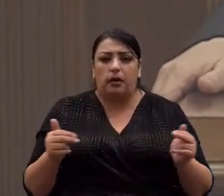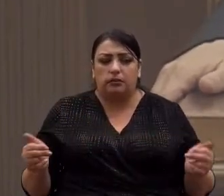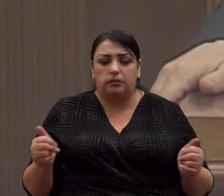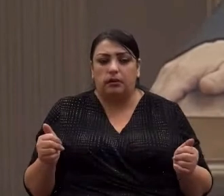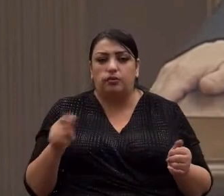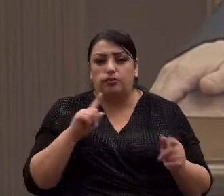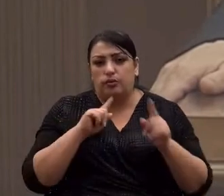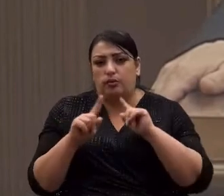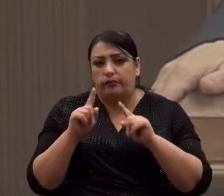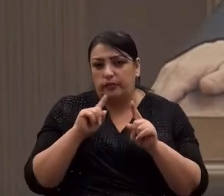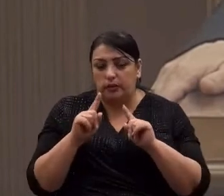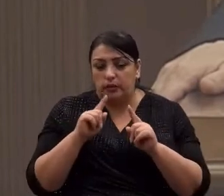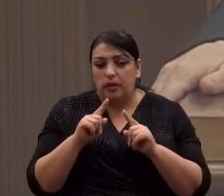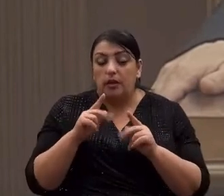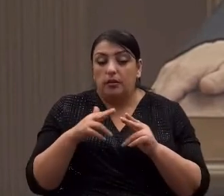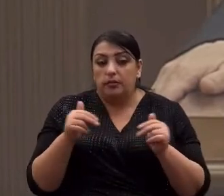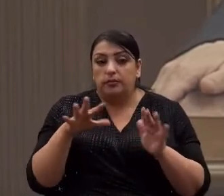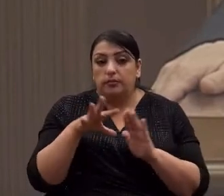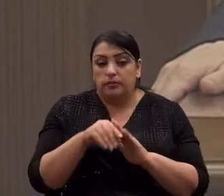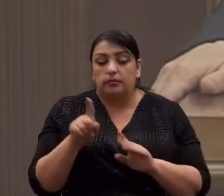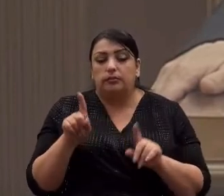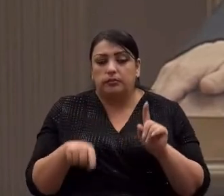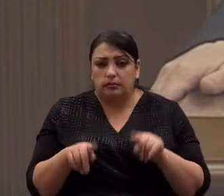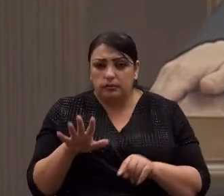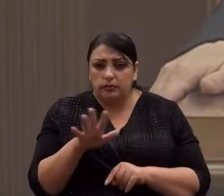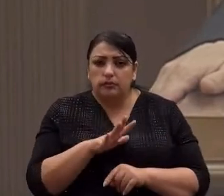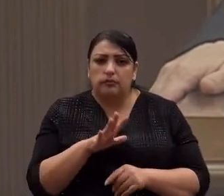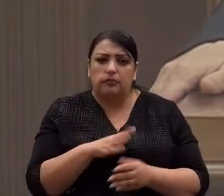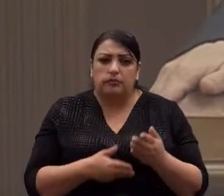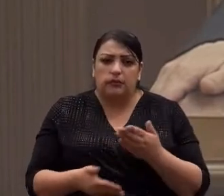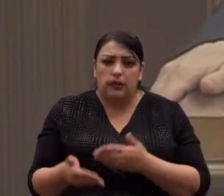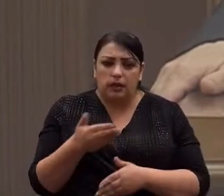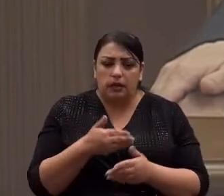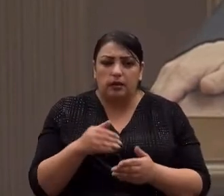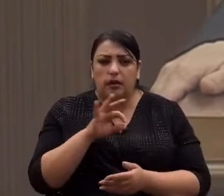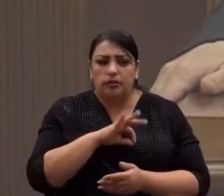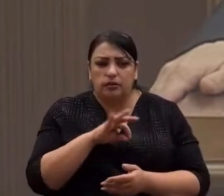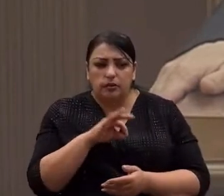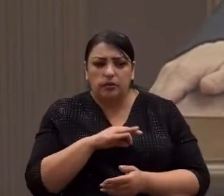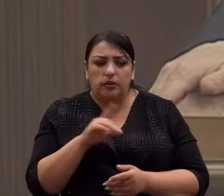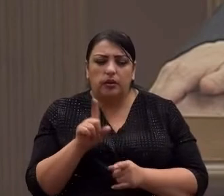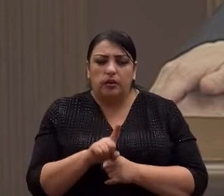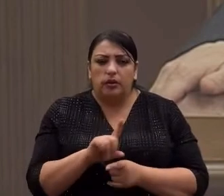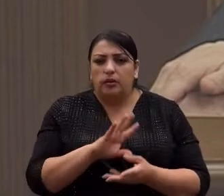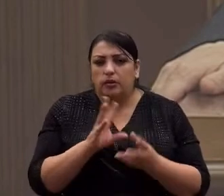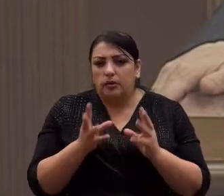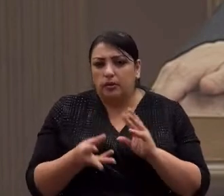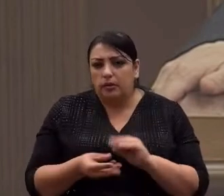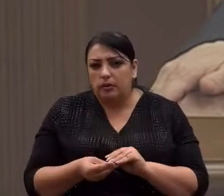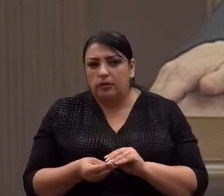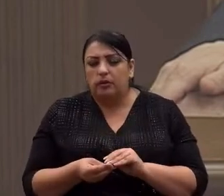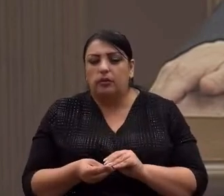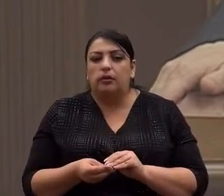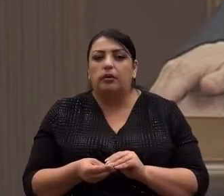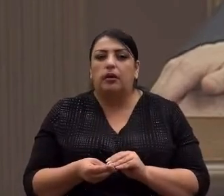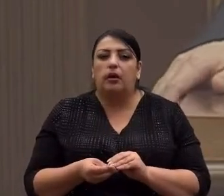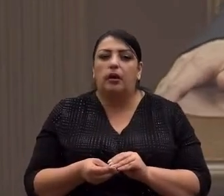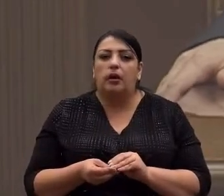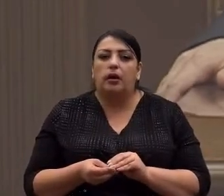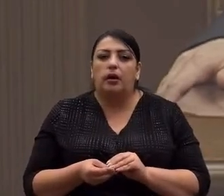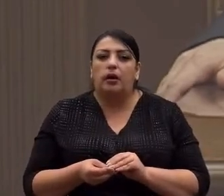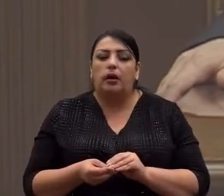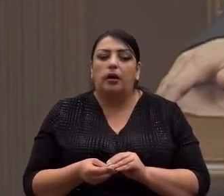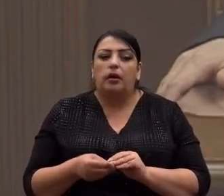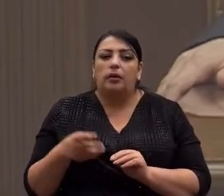նաև լինում են այդպիսի բաներ, քննարկումներ, քննարկումների արդյունքում եզրահանգումներ, եզրահանգումների արդյունքում նաև